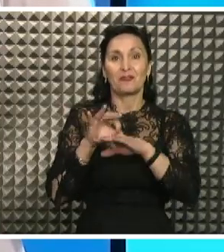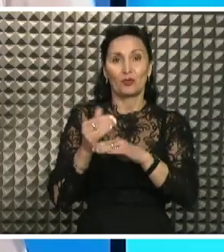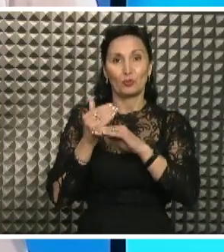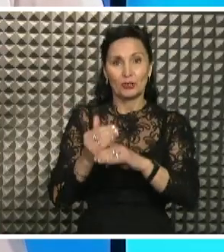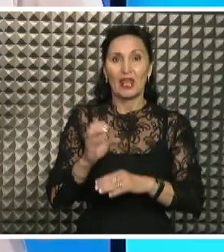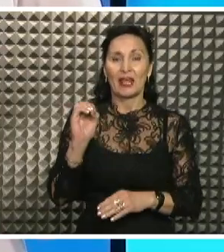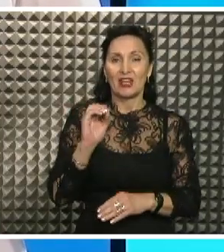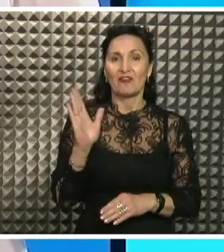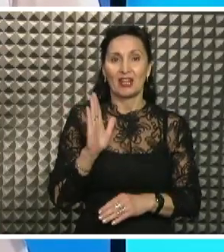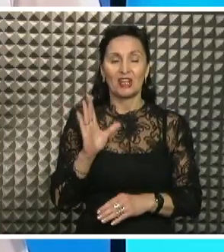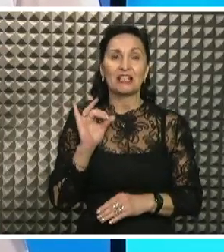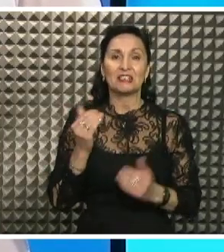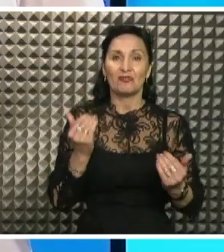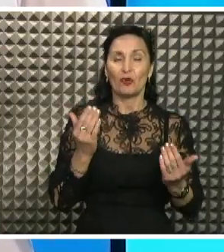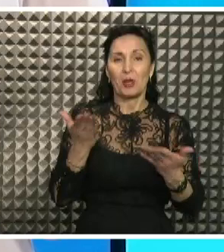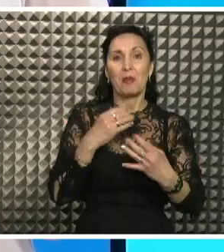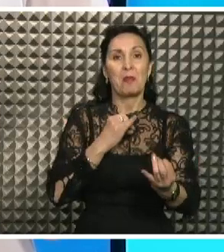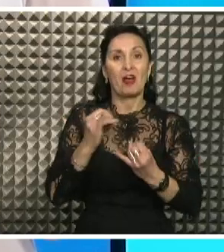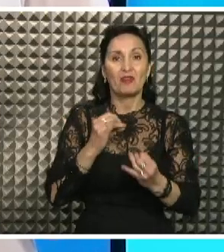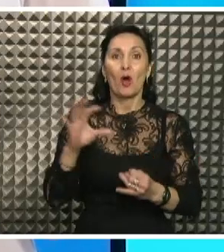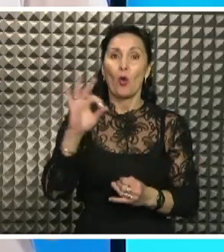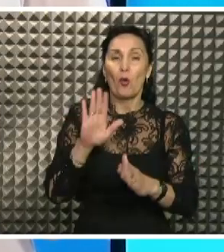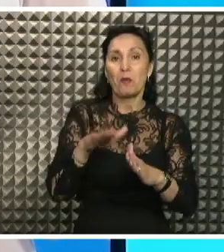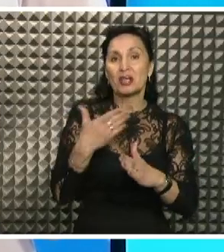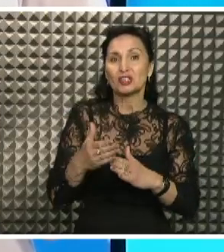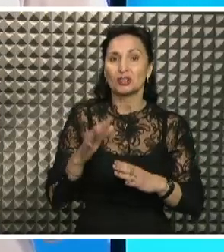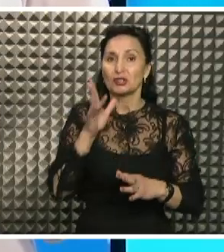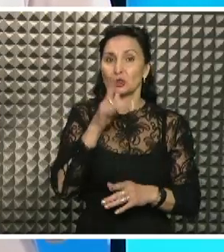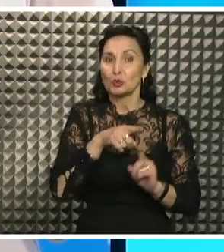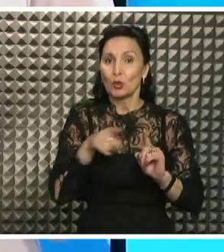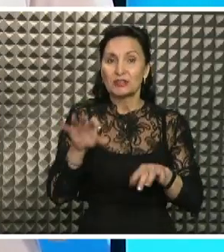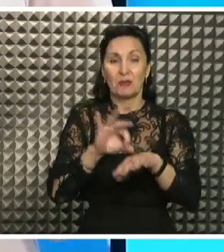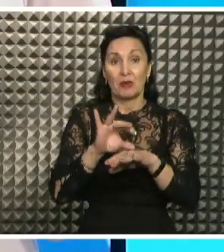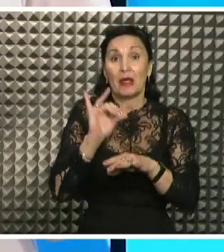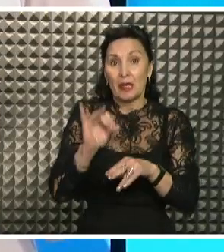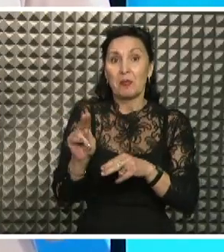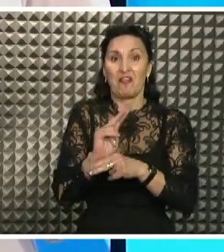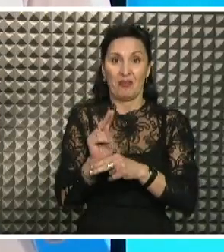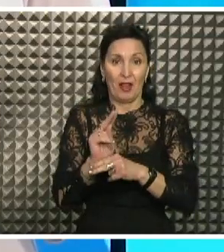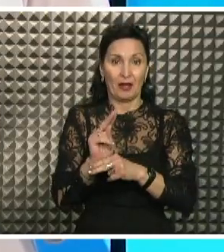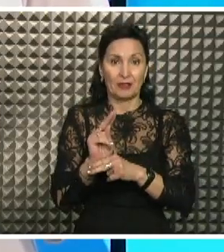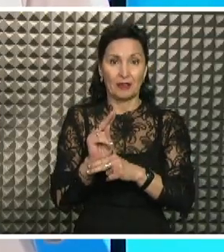Екатерина Варкентин. И сегодня мы поговорим о межсезонных заболеваниях и их профилактике.